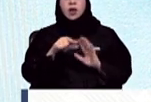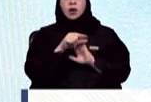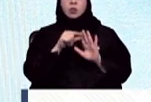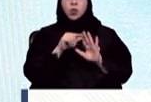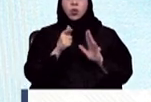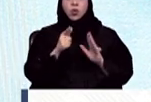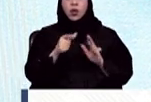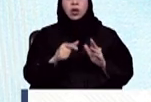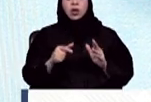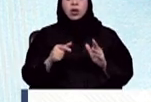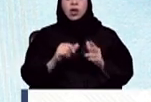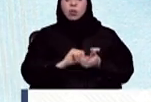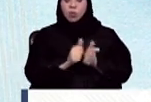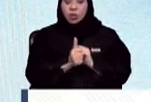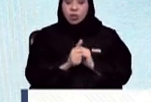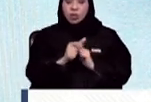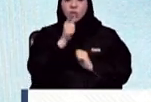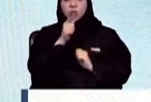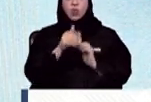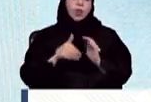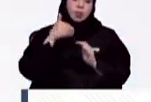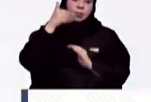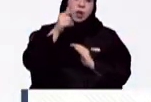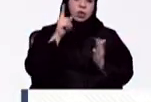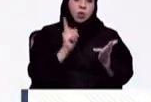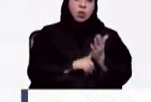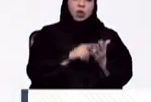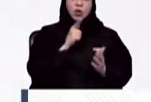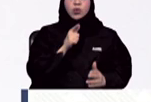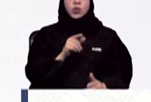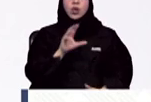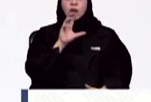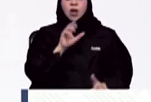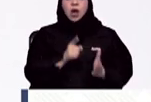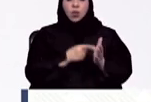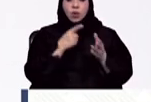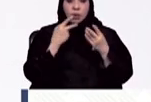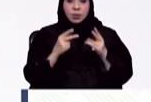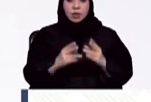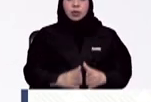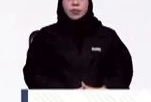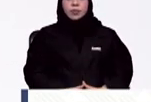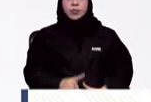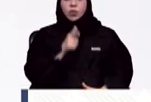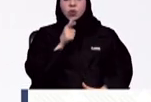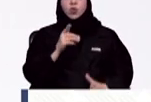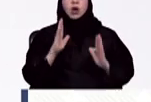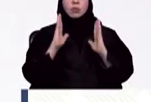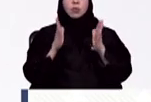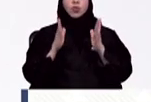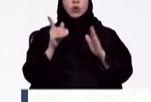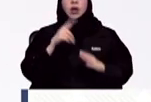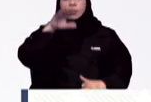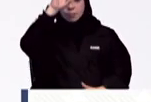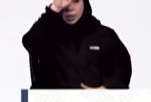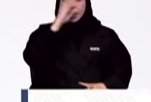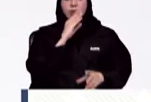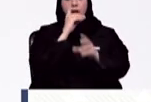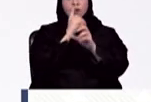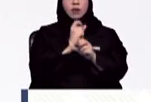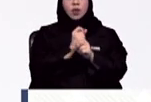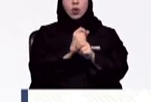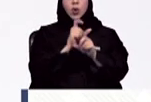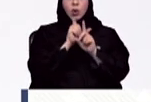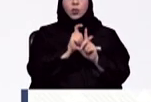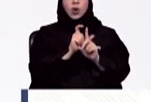وكيف سوف يكون أثرها على الواقع؟ طبعا في البداية لابد أن أبارك إلى جلالة الملك المعظم حفظه الله